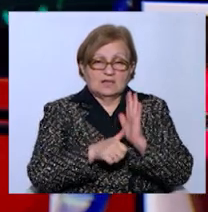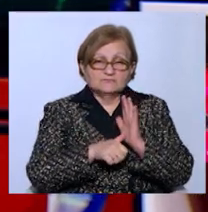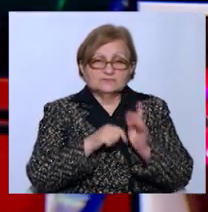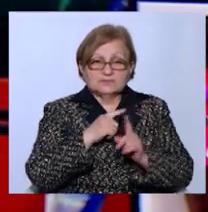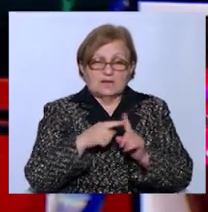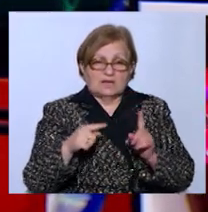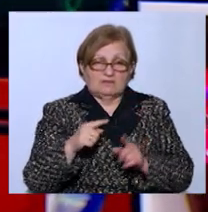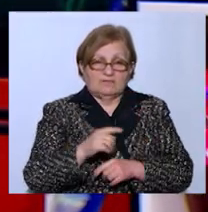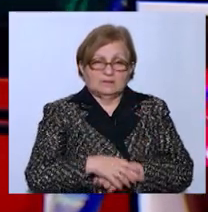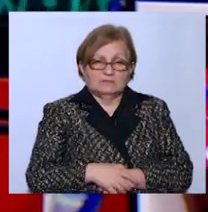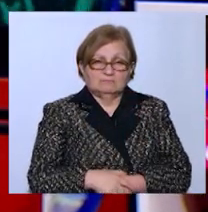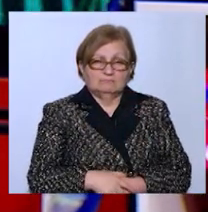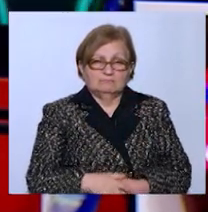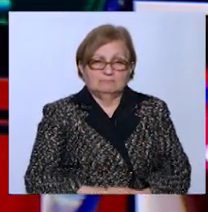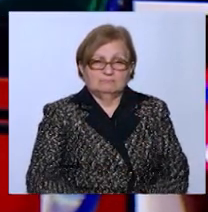ნახევარი.